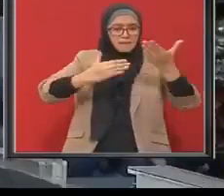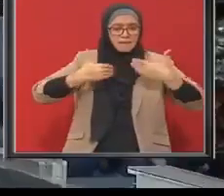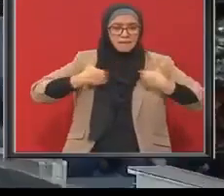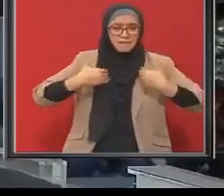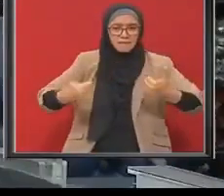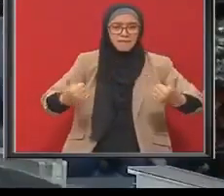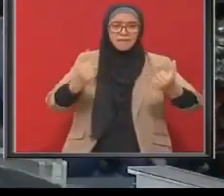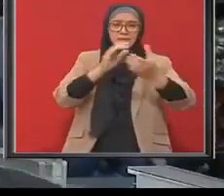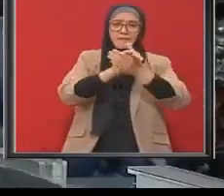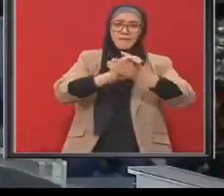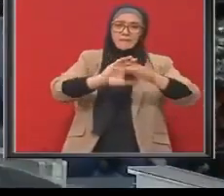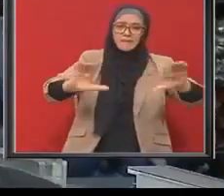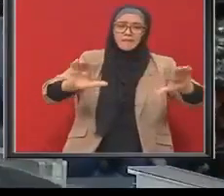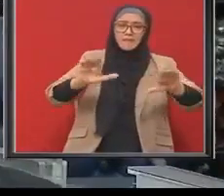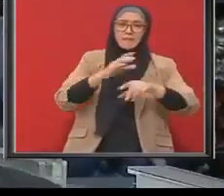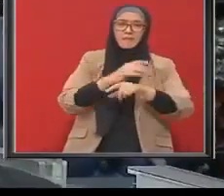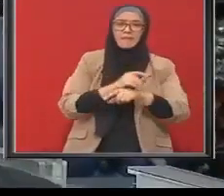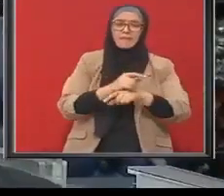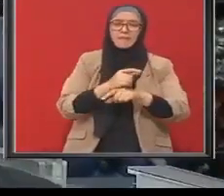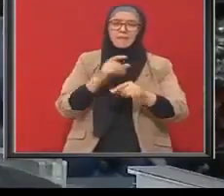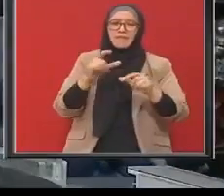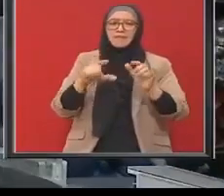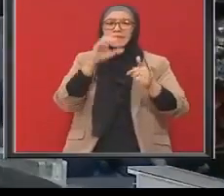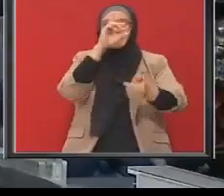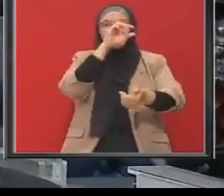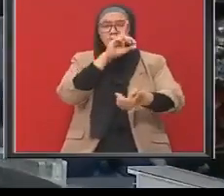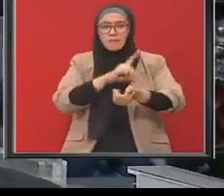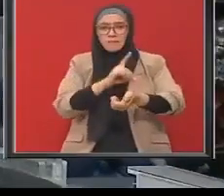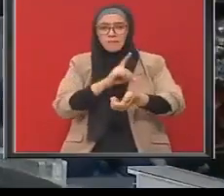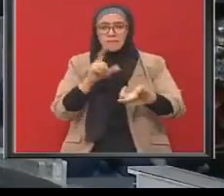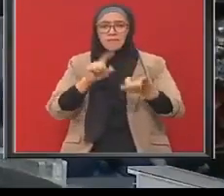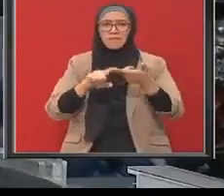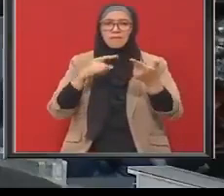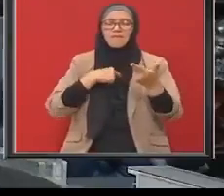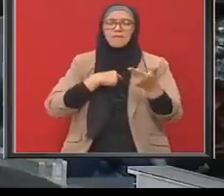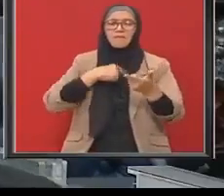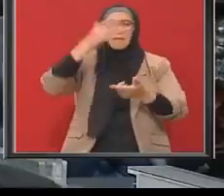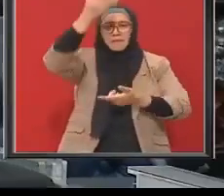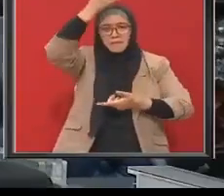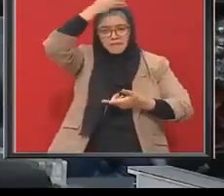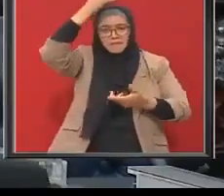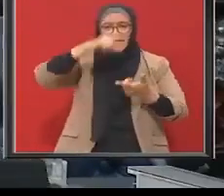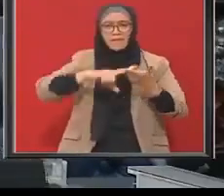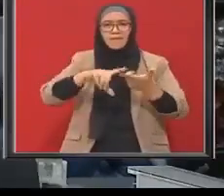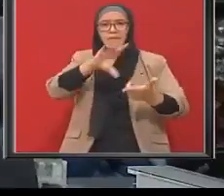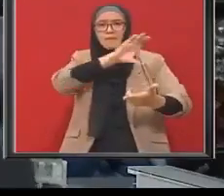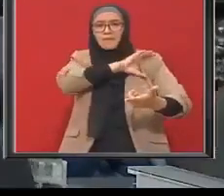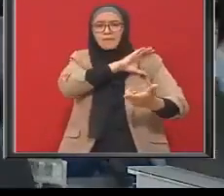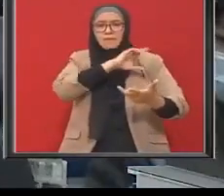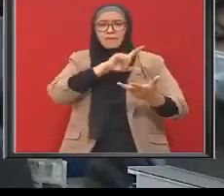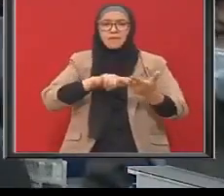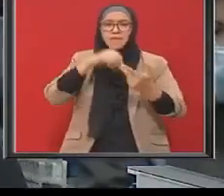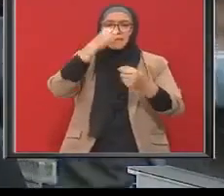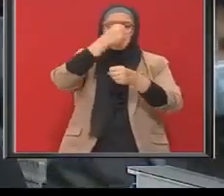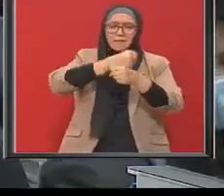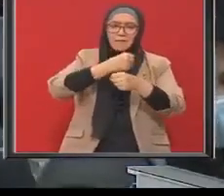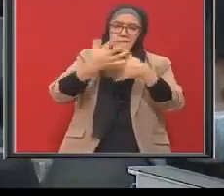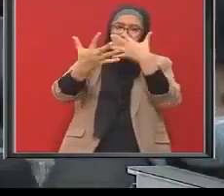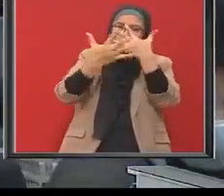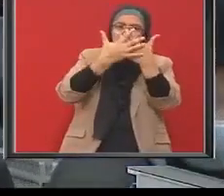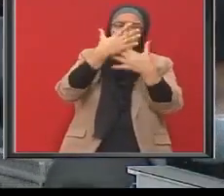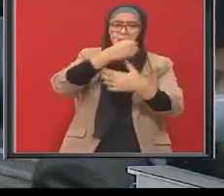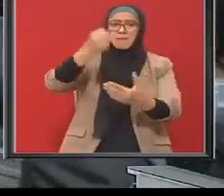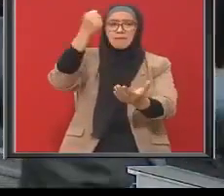dan keselamatan seperti dokter jururawat Holis petugas penjara Dhani fashion